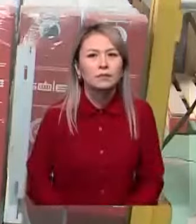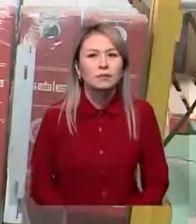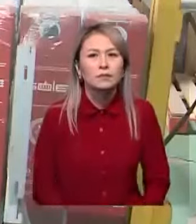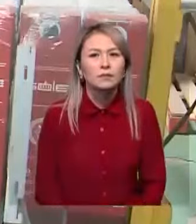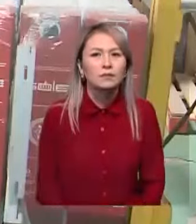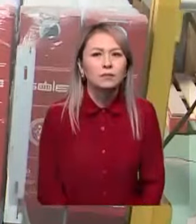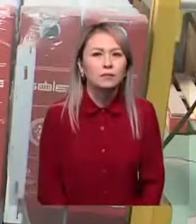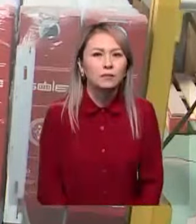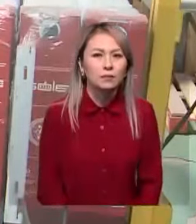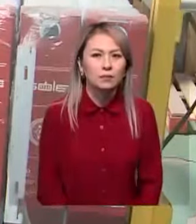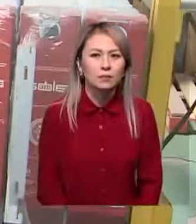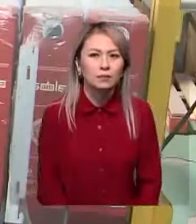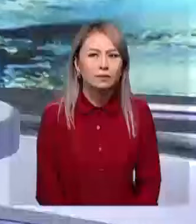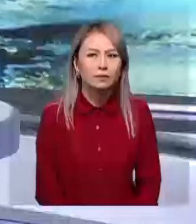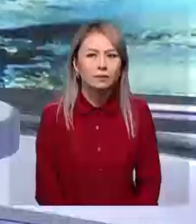қатысты.